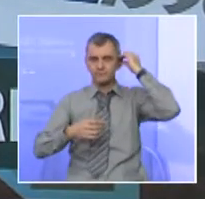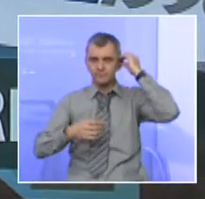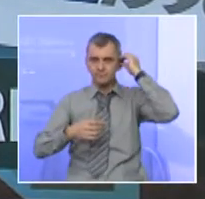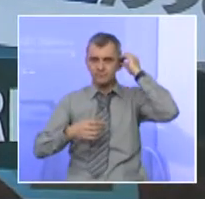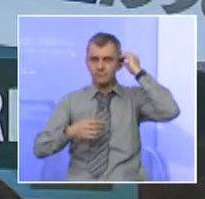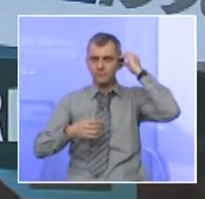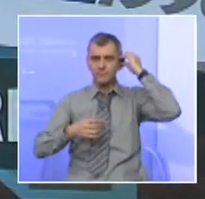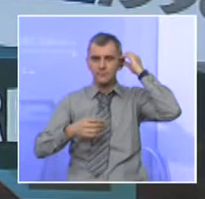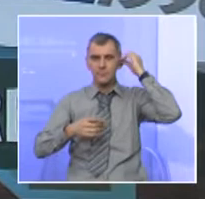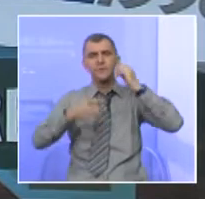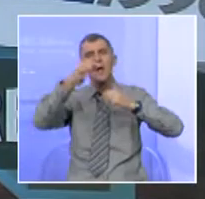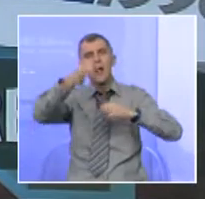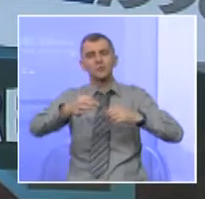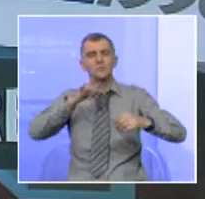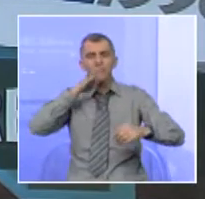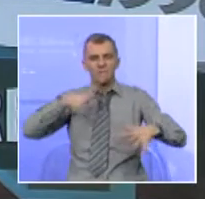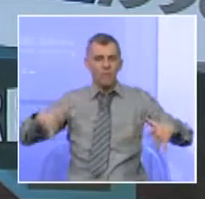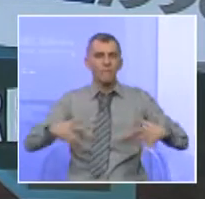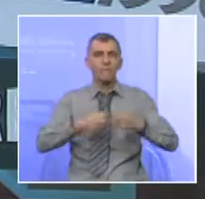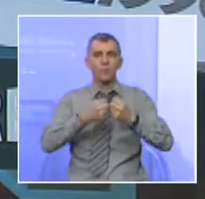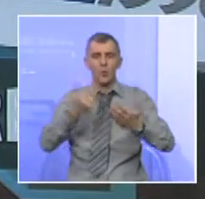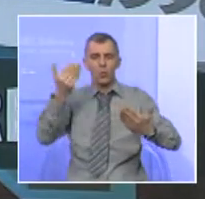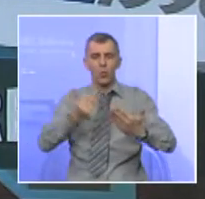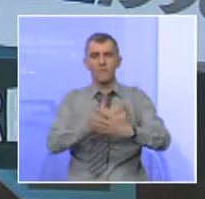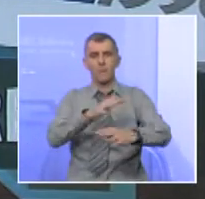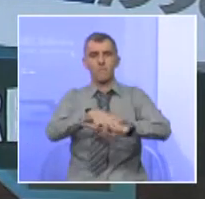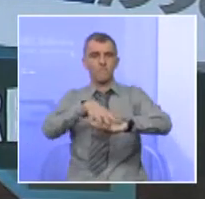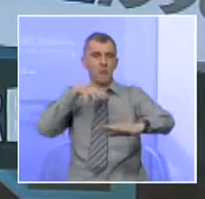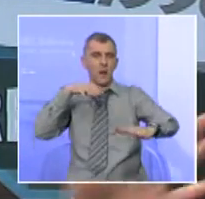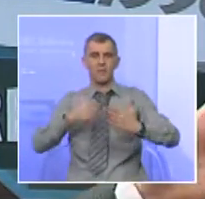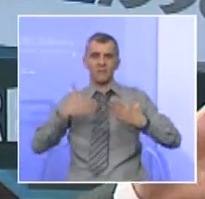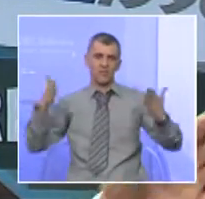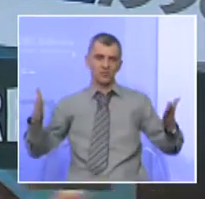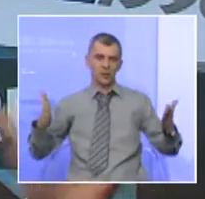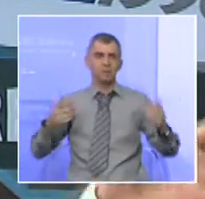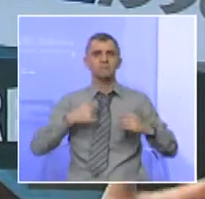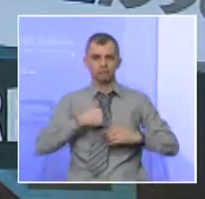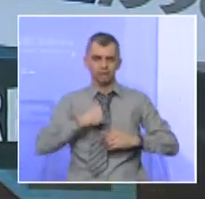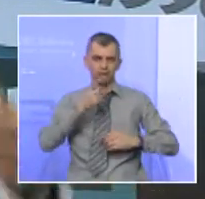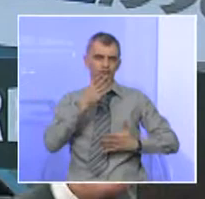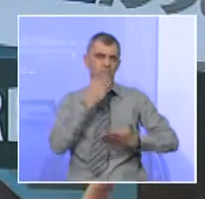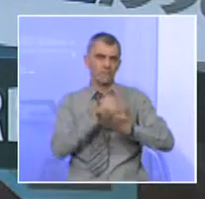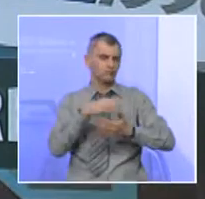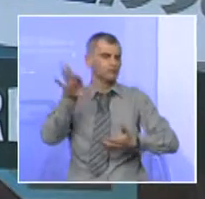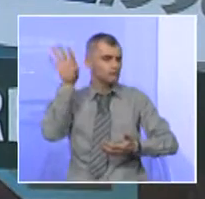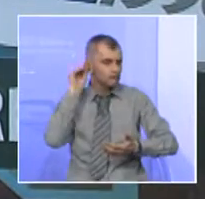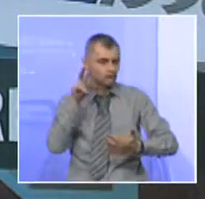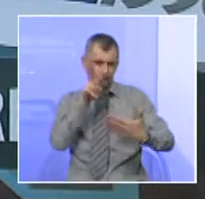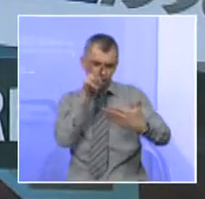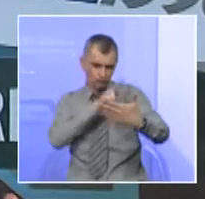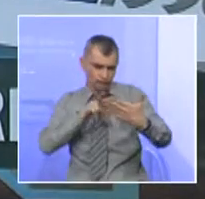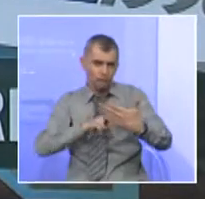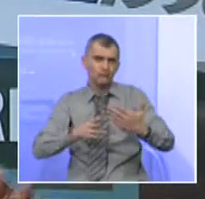U kantonu Sarajevo formirana je nova parlamentarna većina. To smo mogli i da slušamo i da čitamo